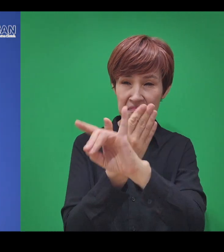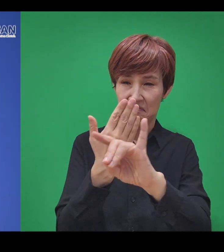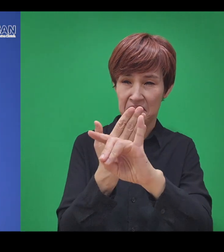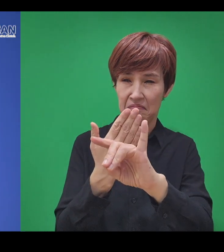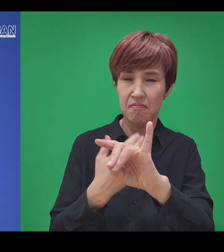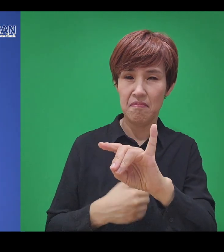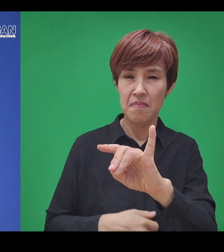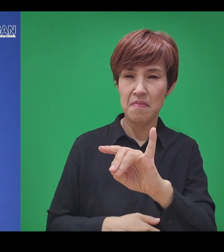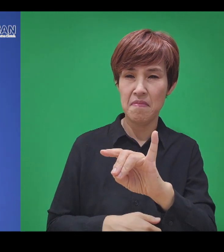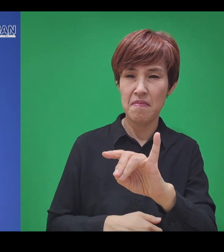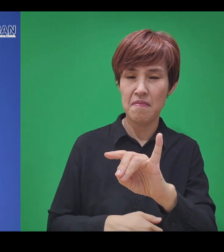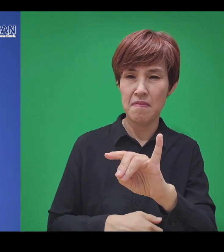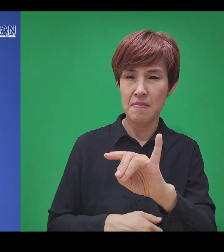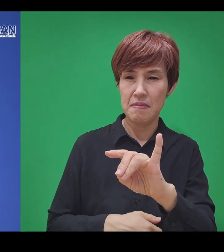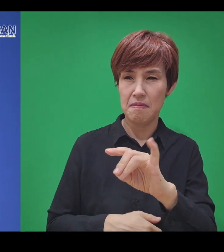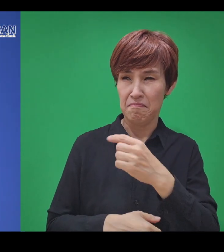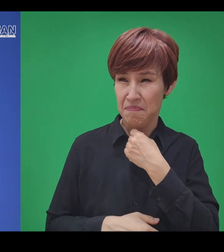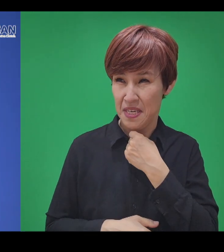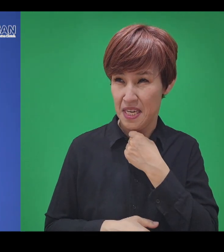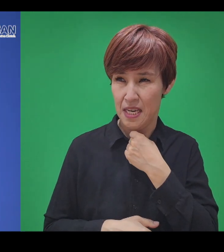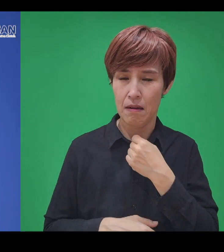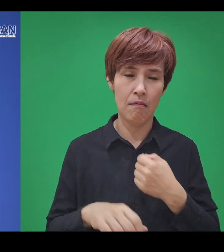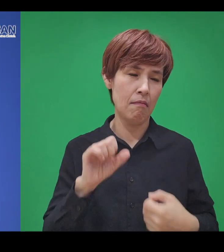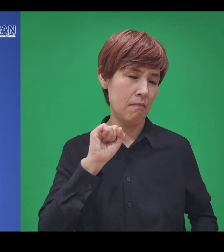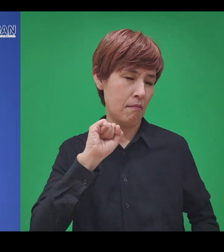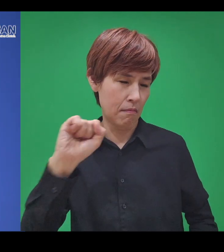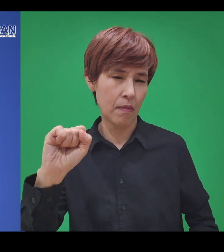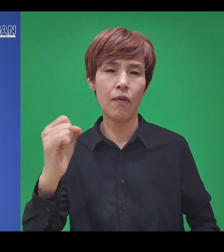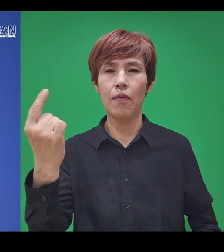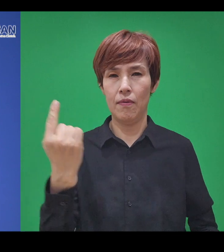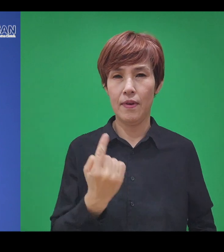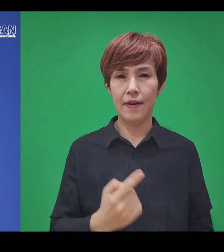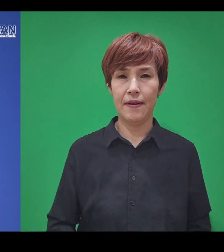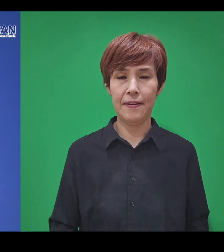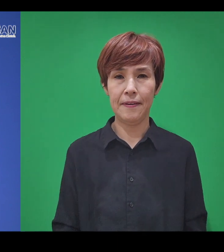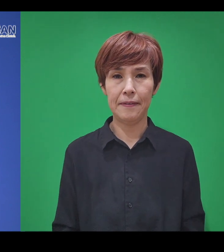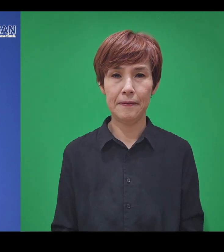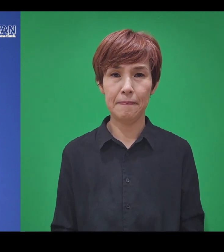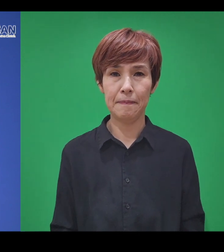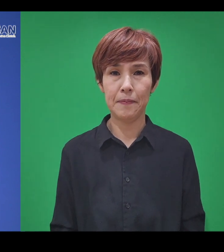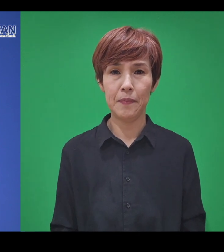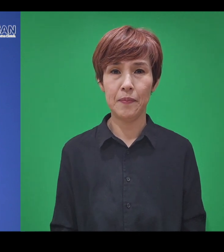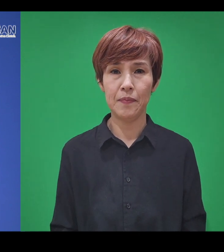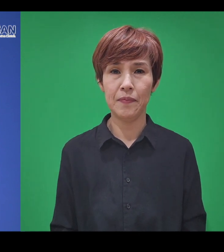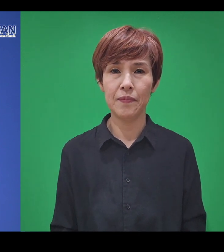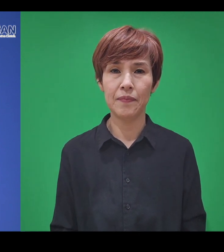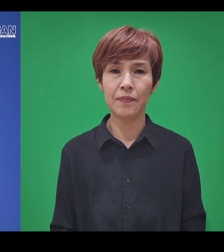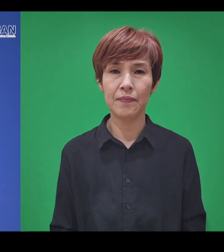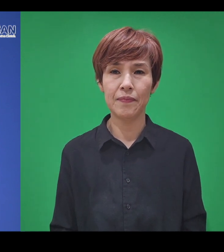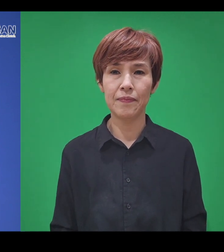지혜를 붙들면 교활한 지혜에 붙들리고 말게 될 겁니다.